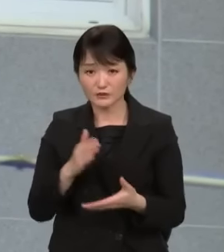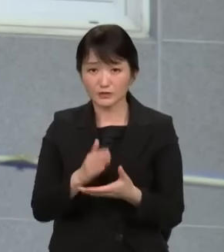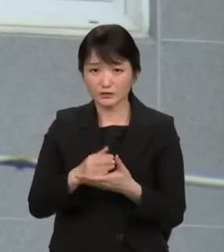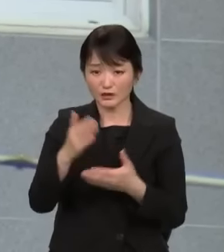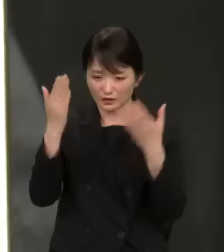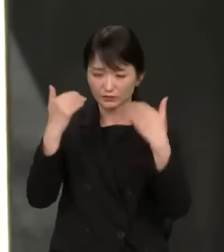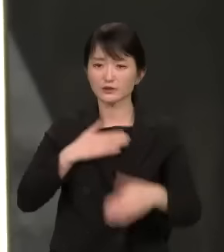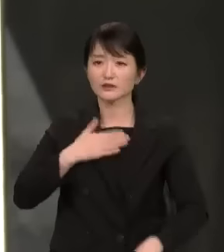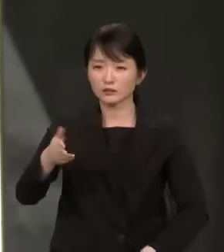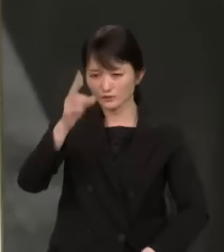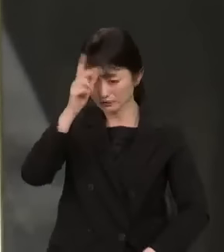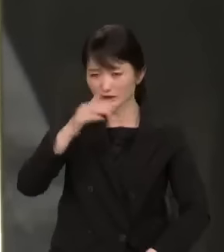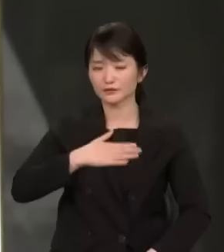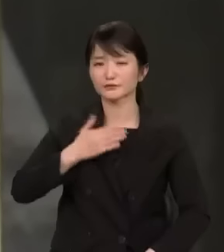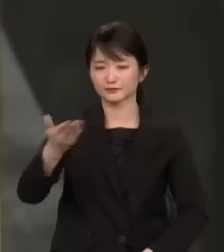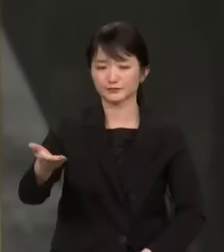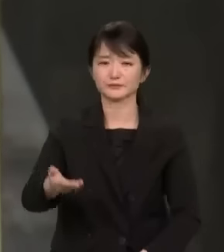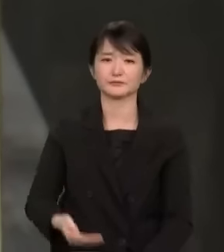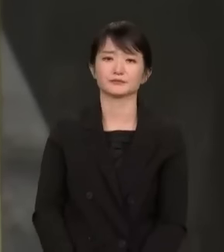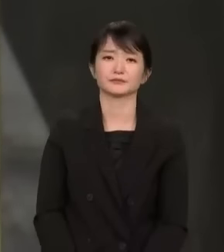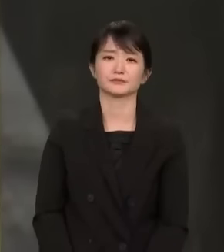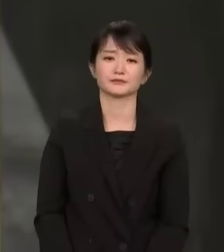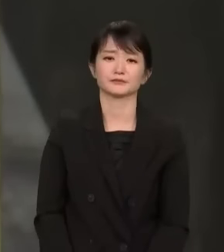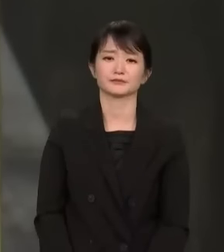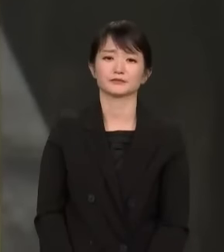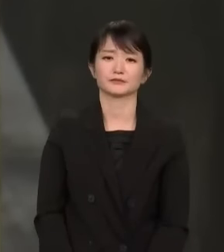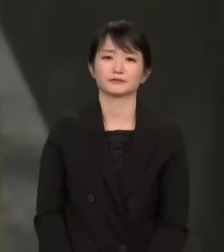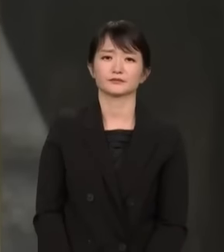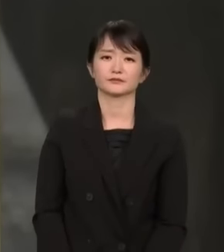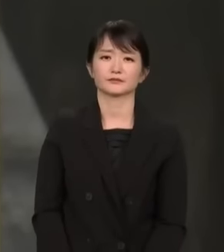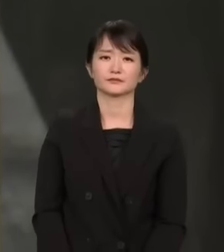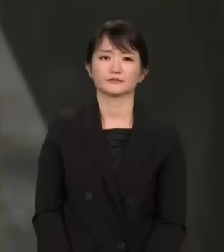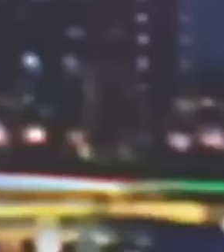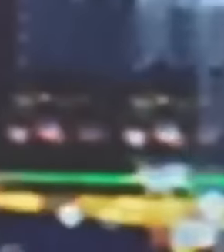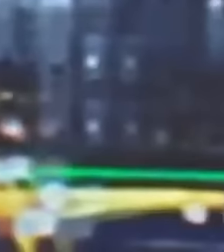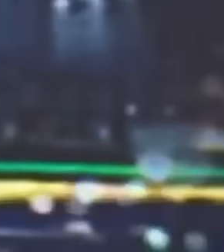알리라고 당부했습니다. JTBC 성화선입니다.